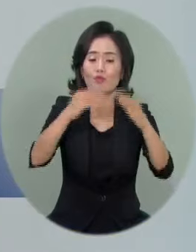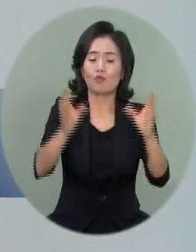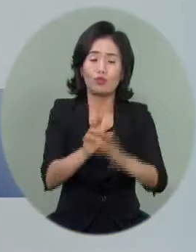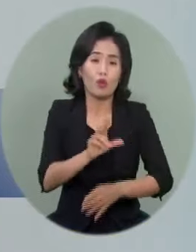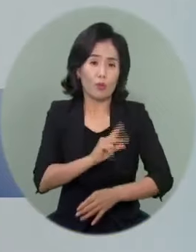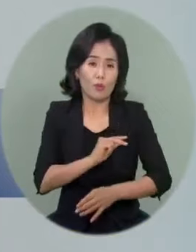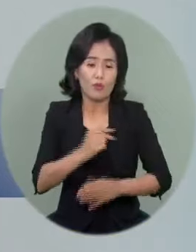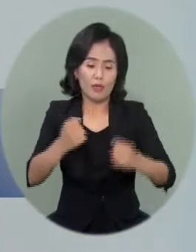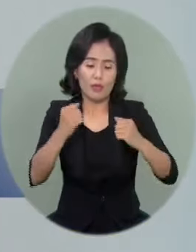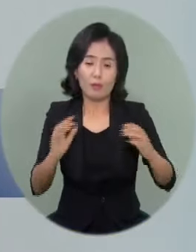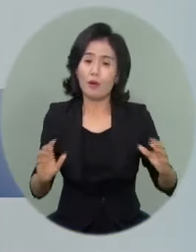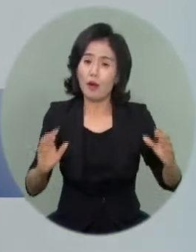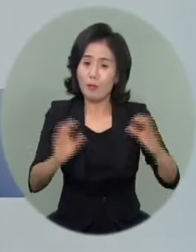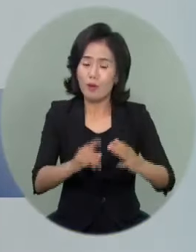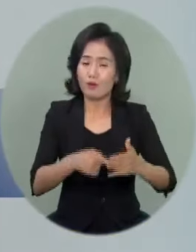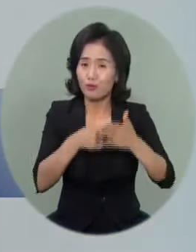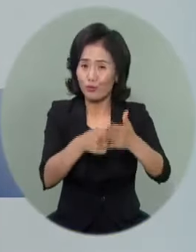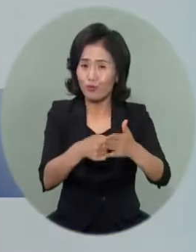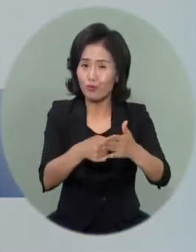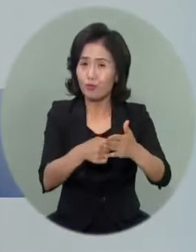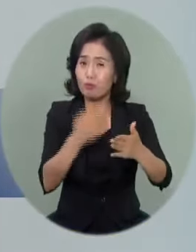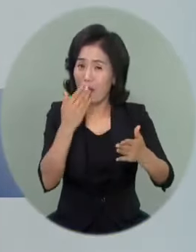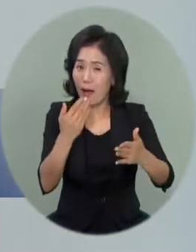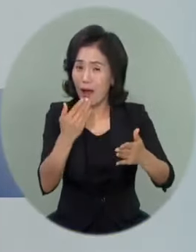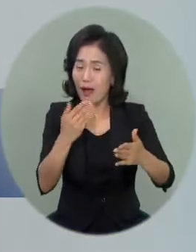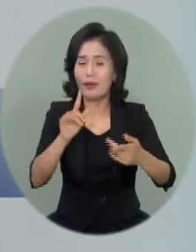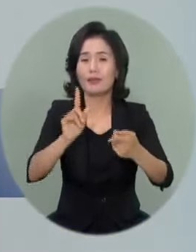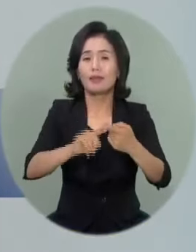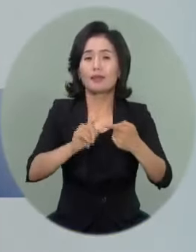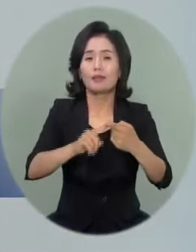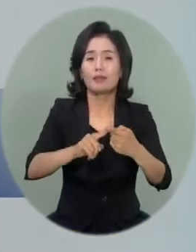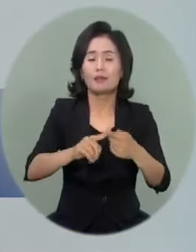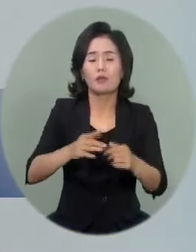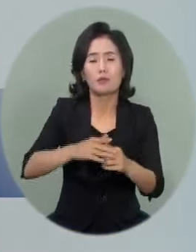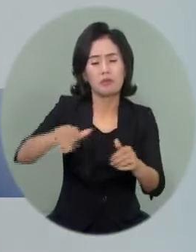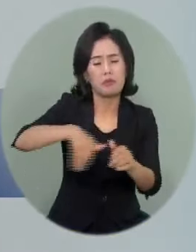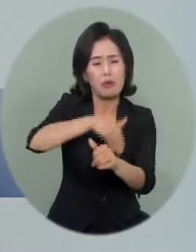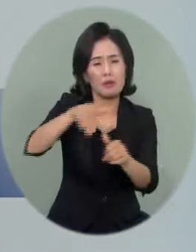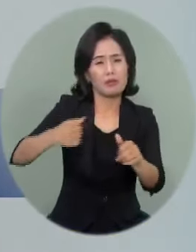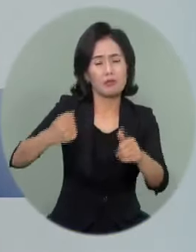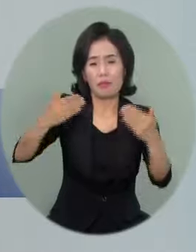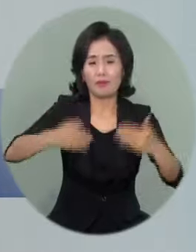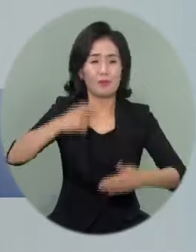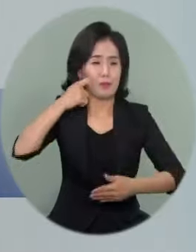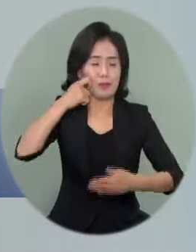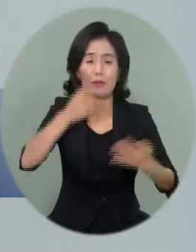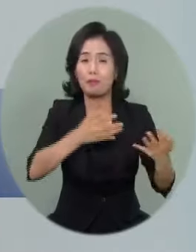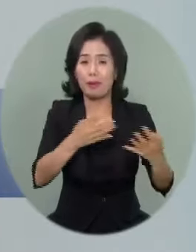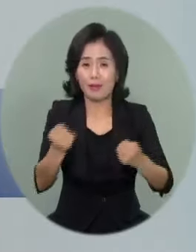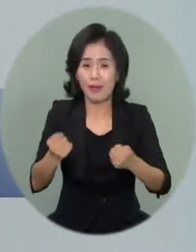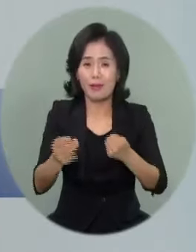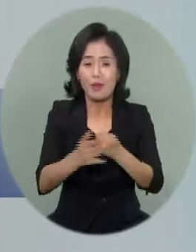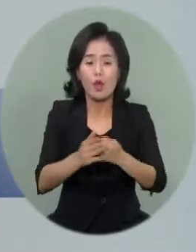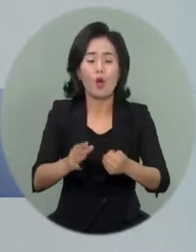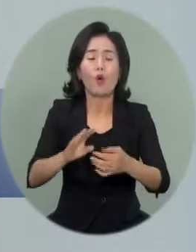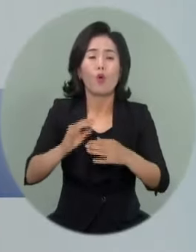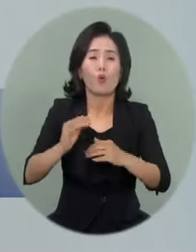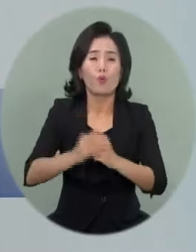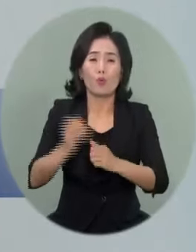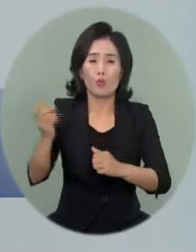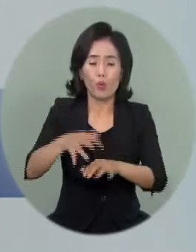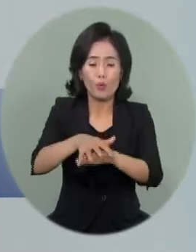분들만 똘똘뭉쳐서 추진하게 되면은 그게 약간 여론에서 힘을 못 받는 경우들이 있을 수 있고 관료